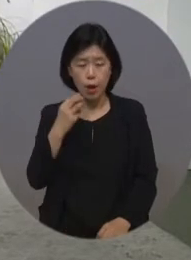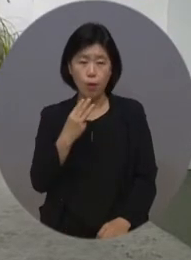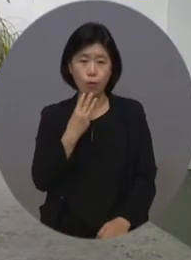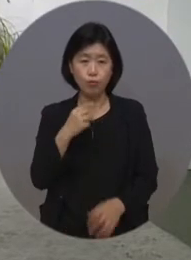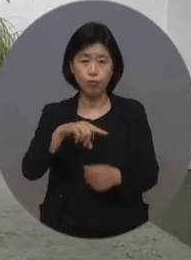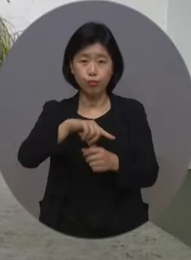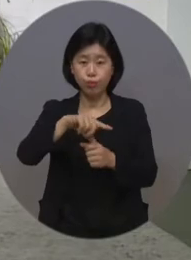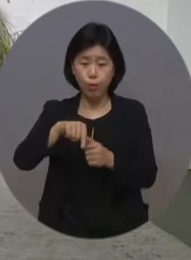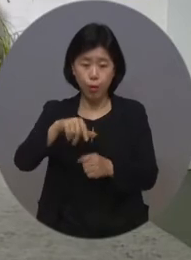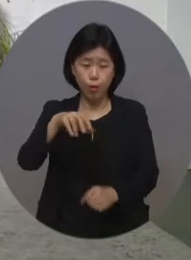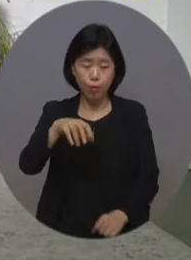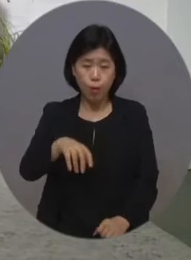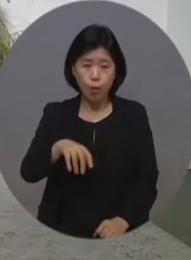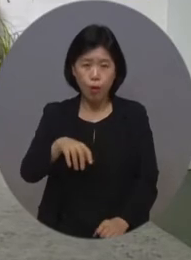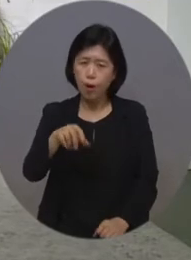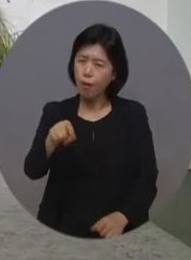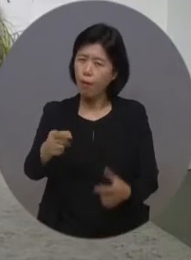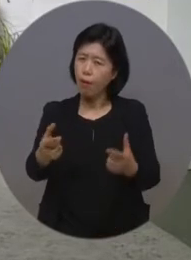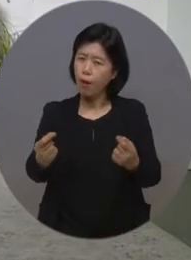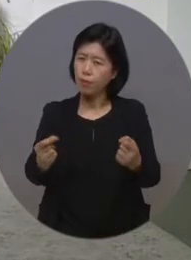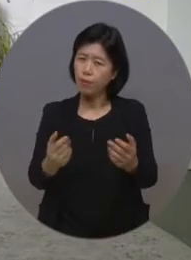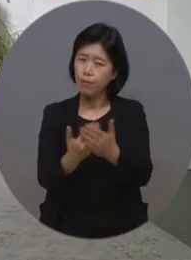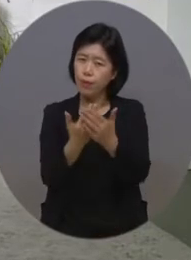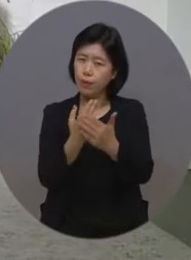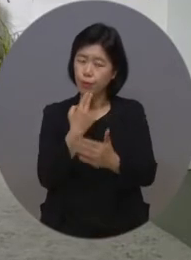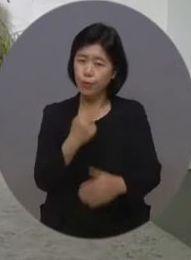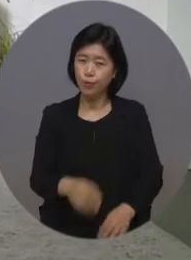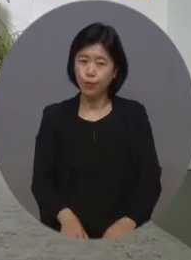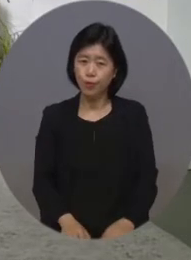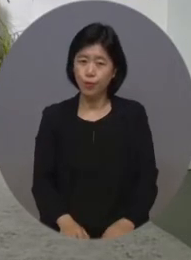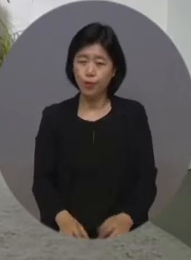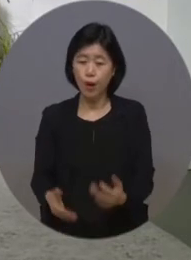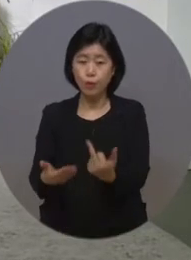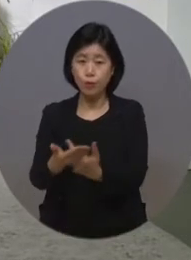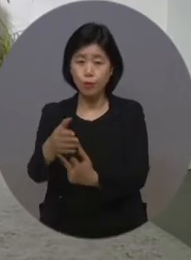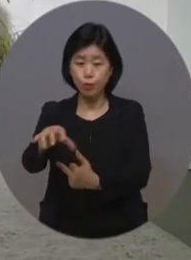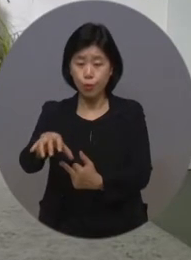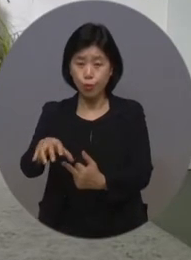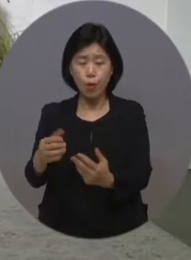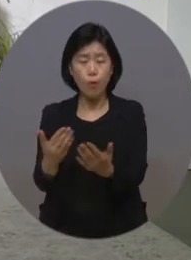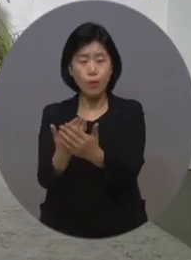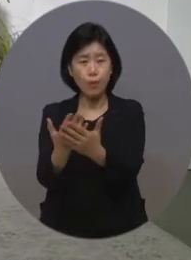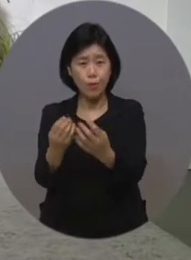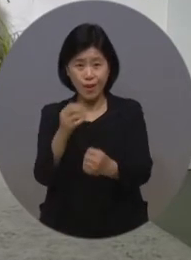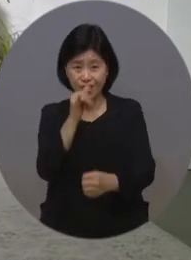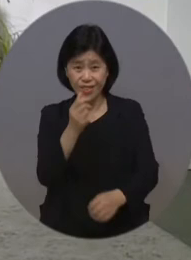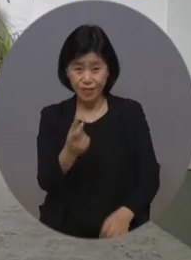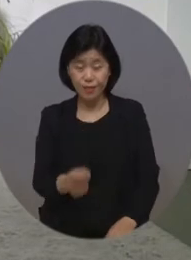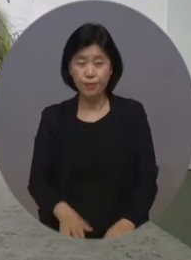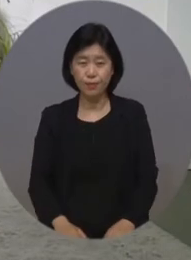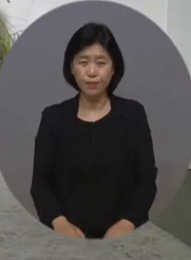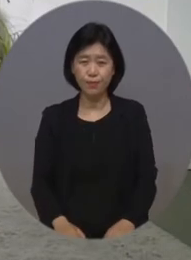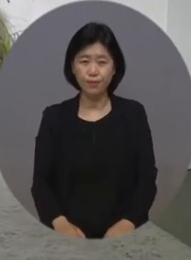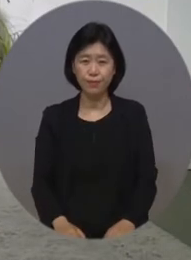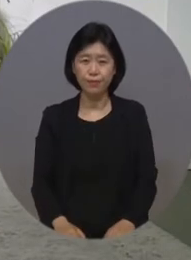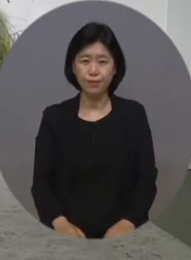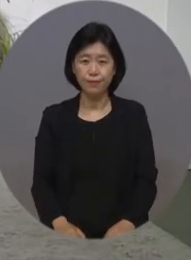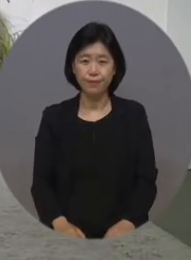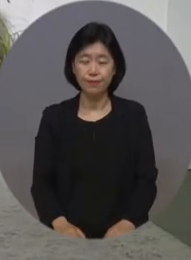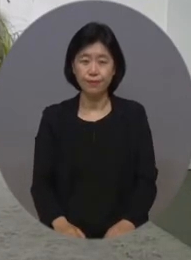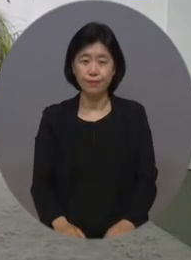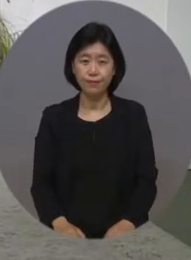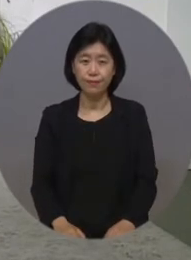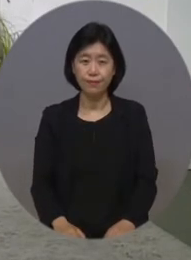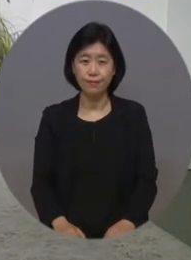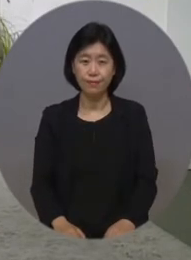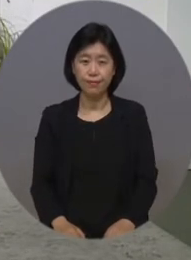몰랐을까요 아무래도 제주도는 크게 변화된 소시 그 관광 하나만 가시지 제외 에서 어떤 제주 미래를